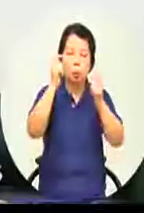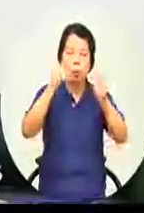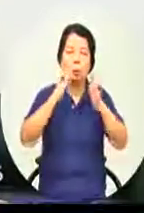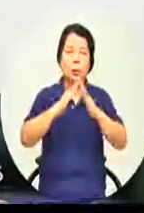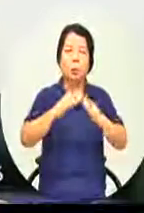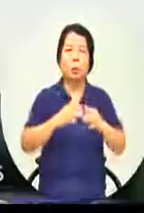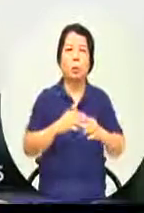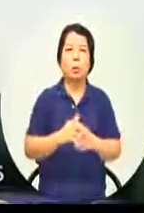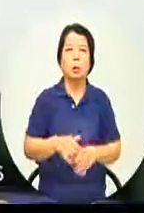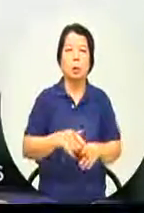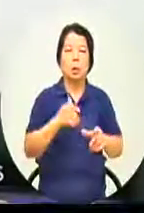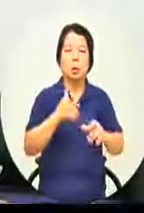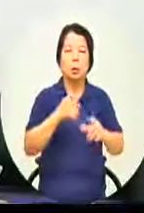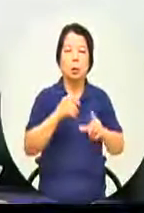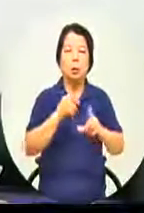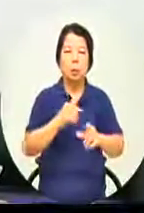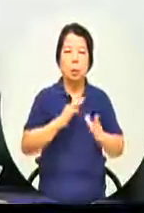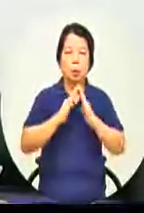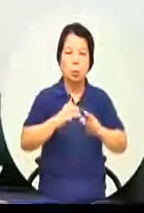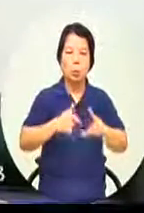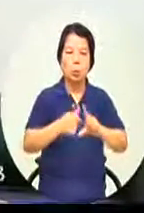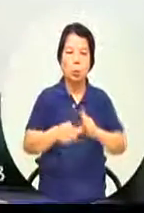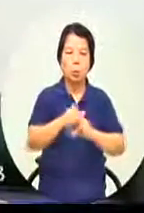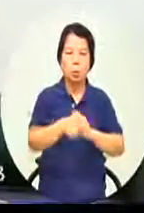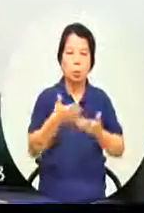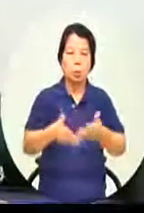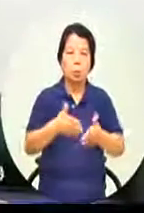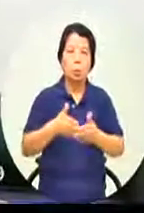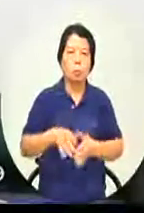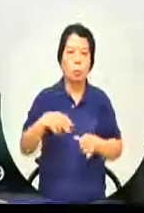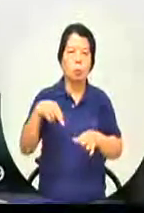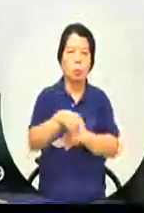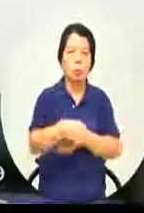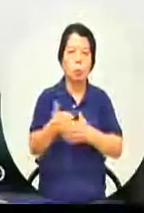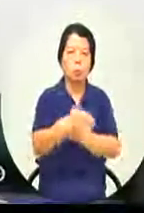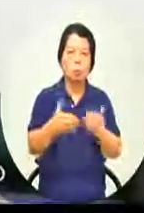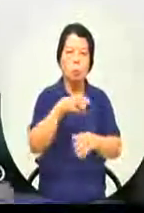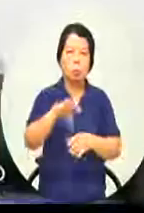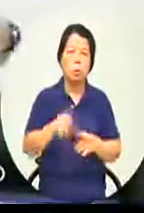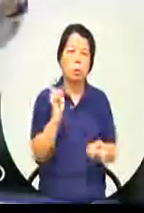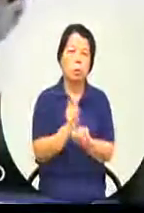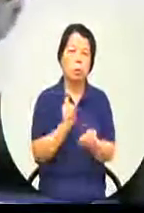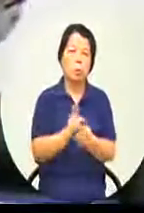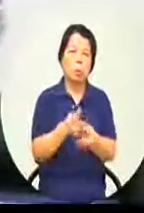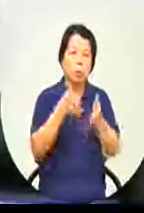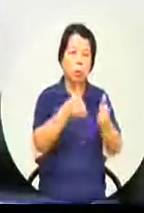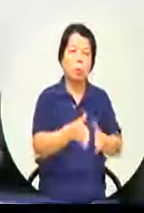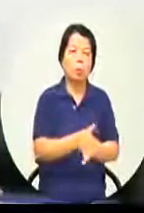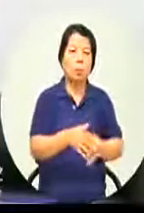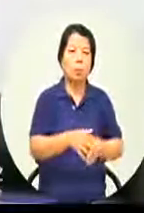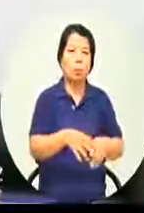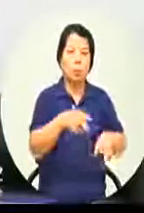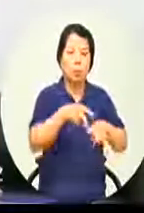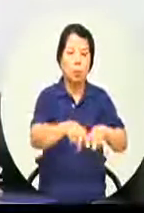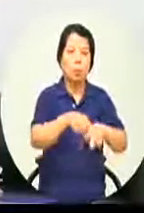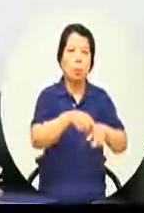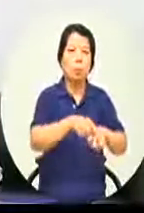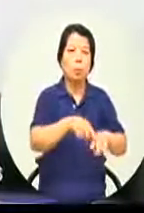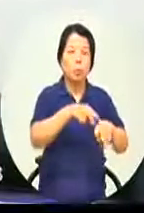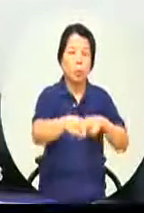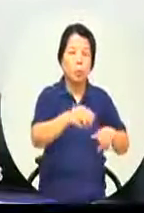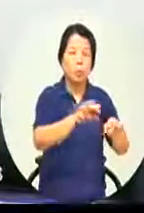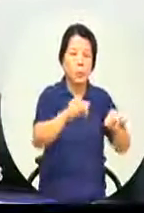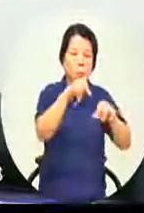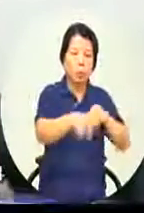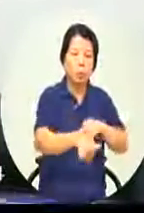市区很重要的一个部分。那我们也期待，交通局针对未来铁路地下化，针对车辆拥挤的部分，是不是可以